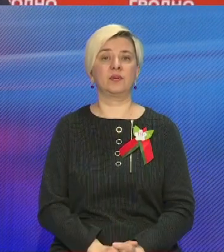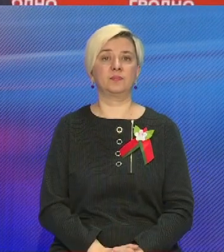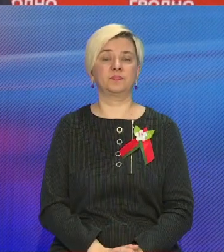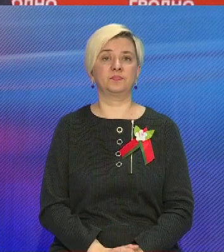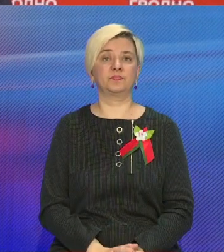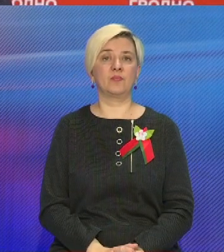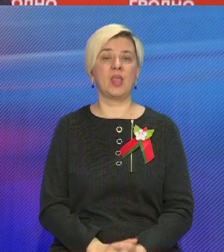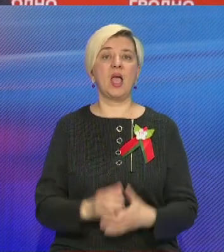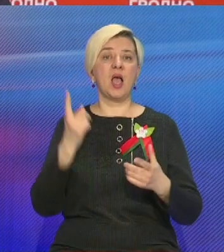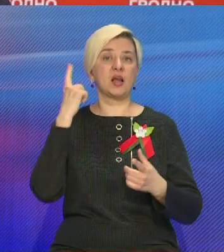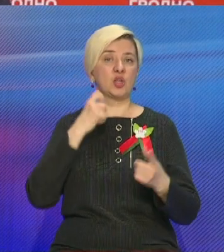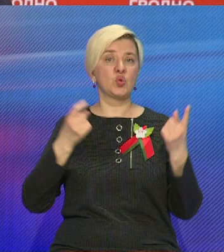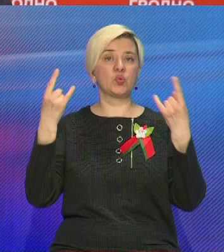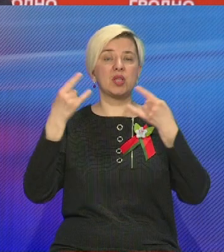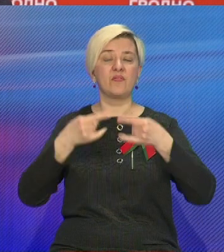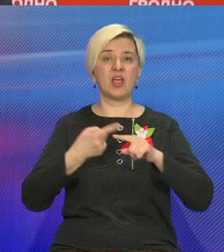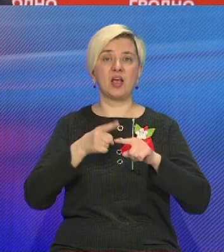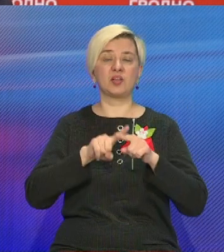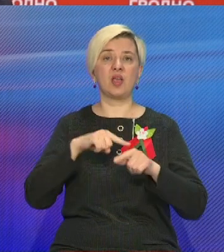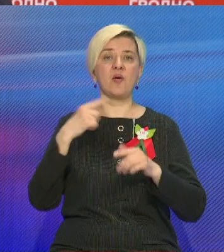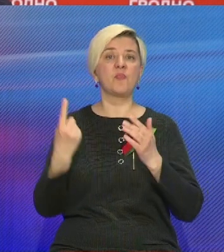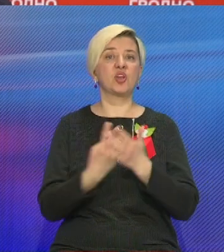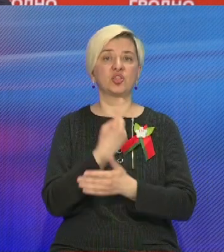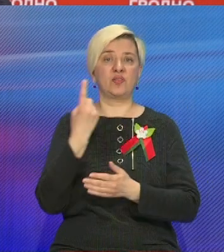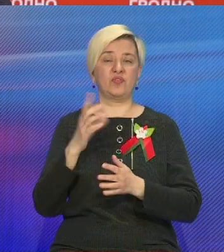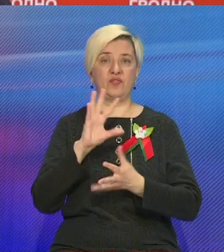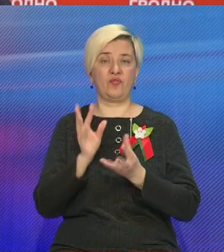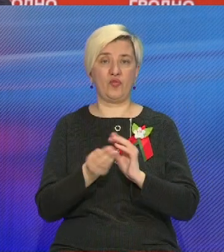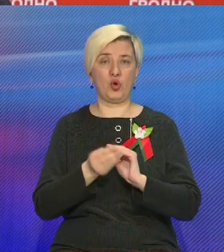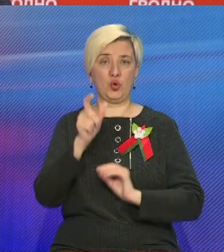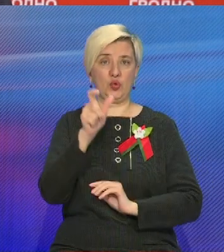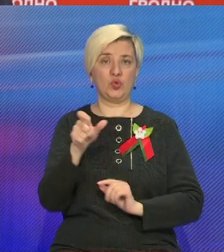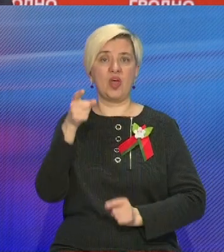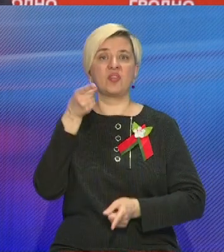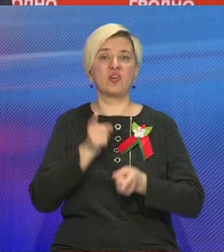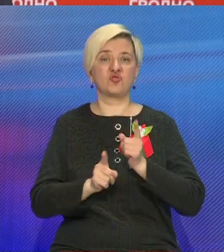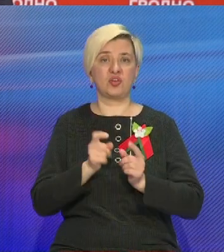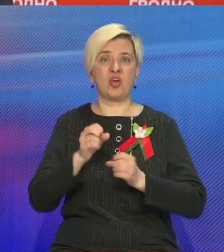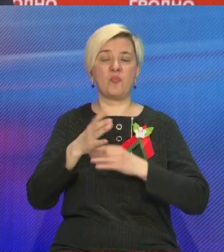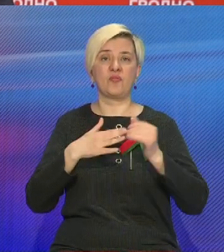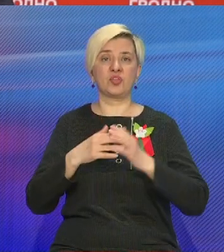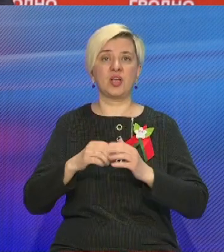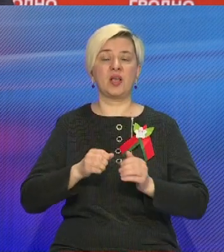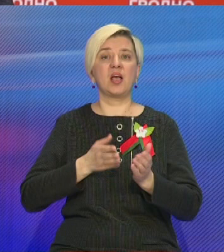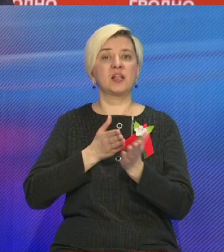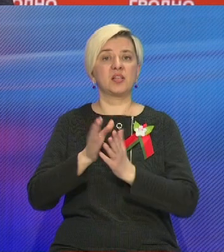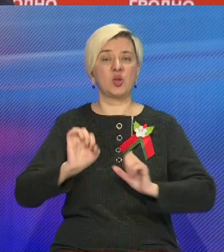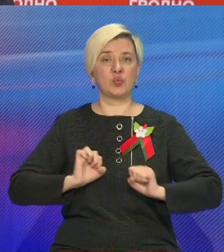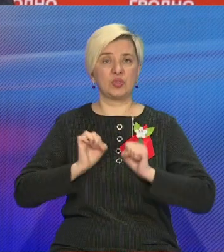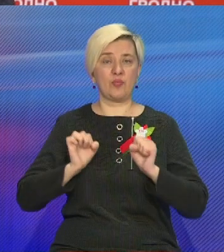Радио и телевидение – это, прежде всего, люди, настоящие профессионалы, целеустремленные,